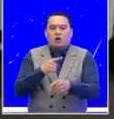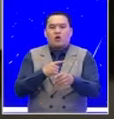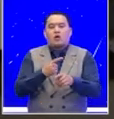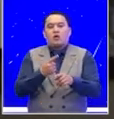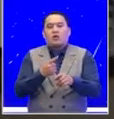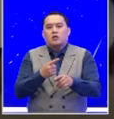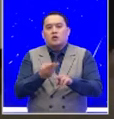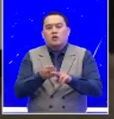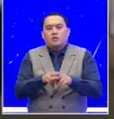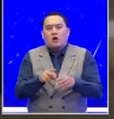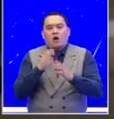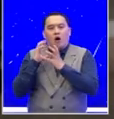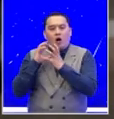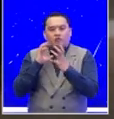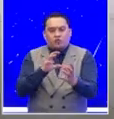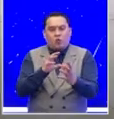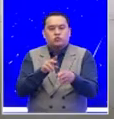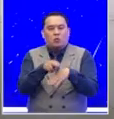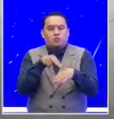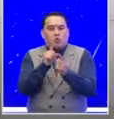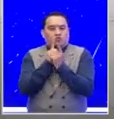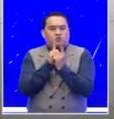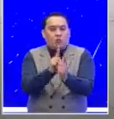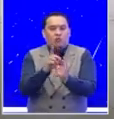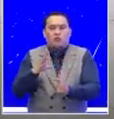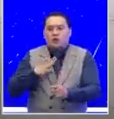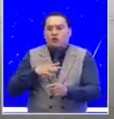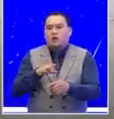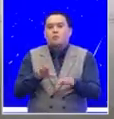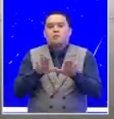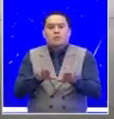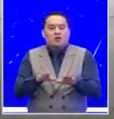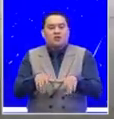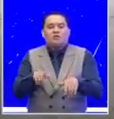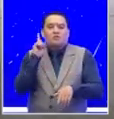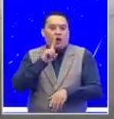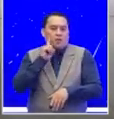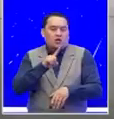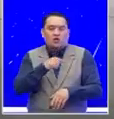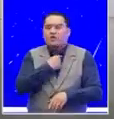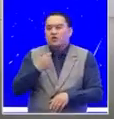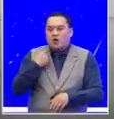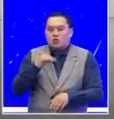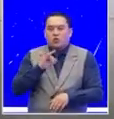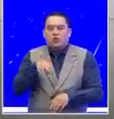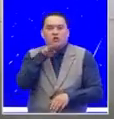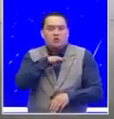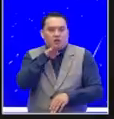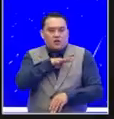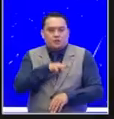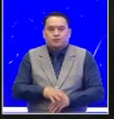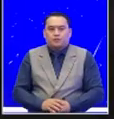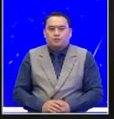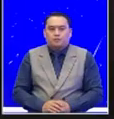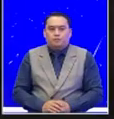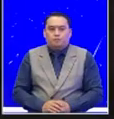рейса, пересев в автобусы, в сопровождении полиции были доставлены и размещены во временные стационары в Талдыкургане и Текели.